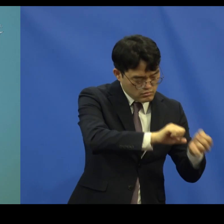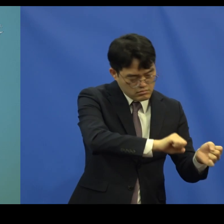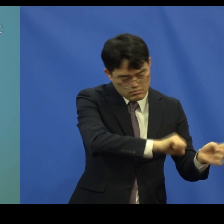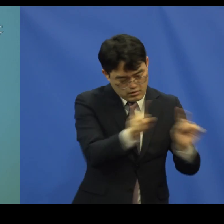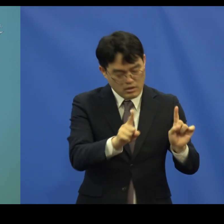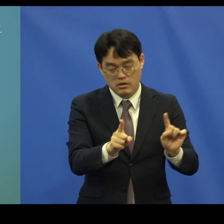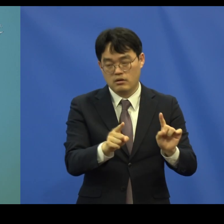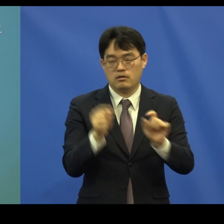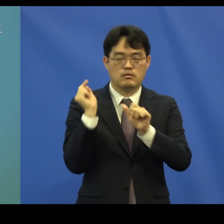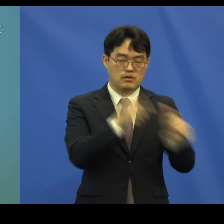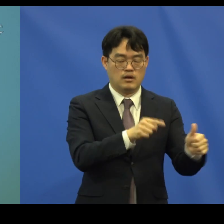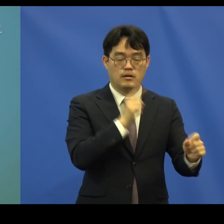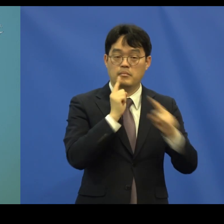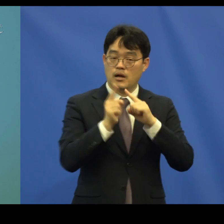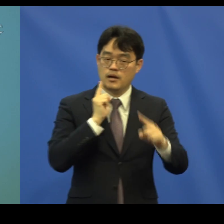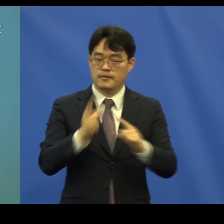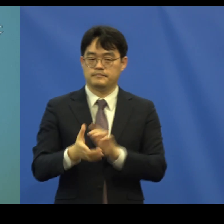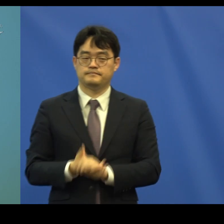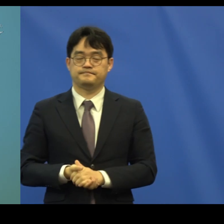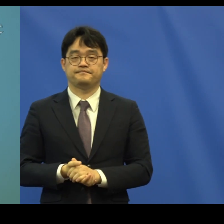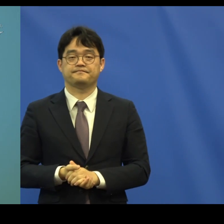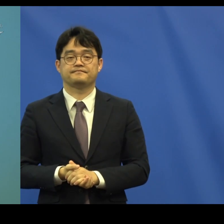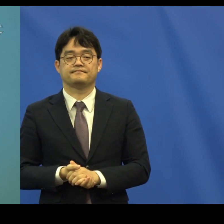골든타임이죠, 이게, 여러분.